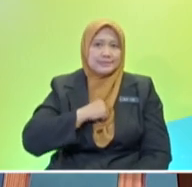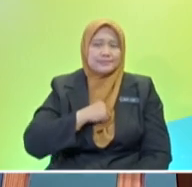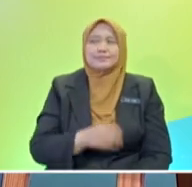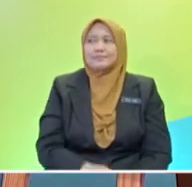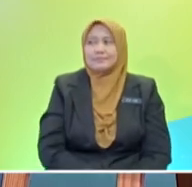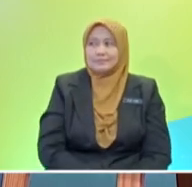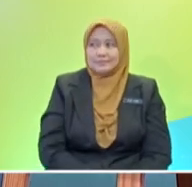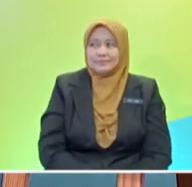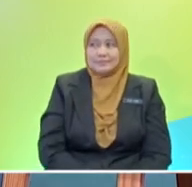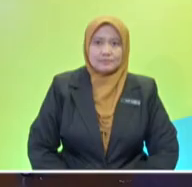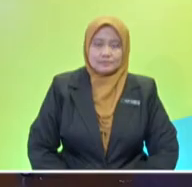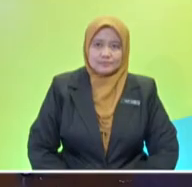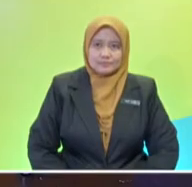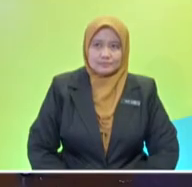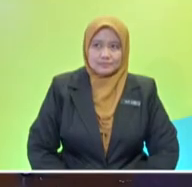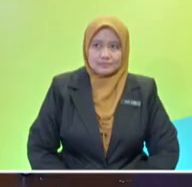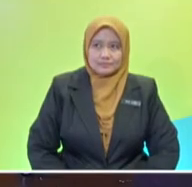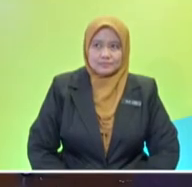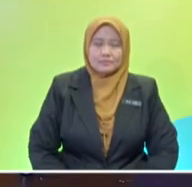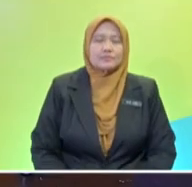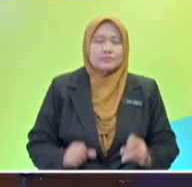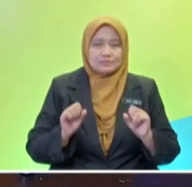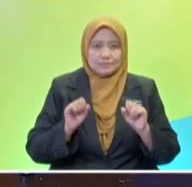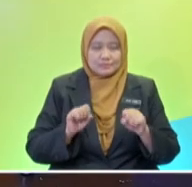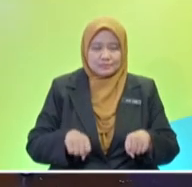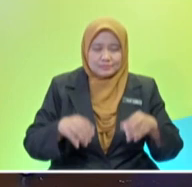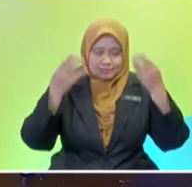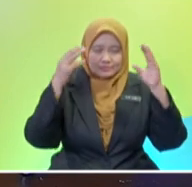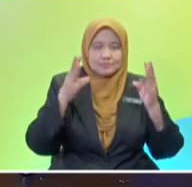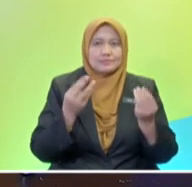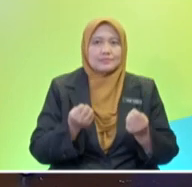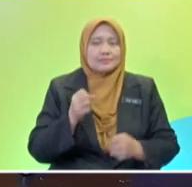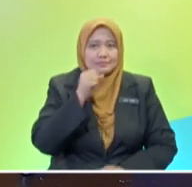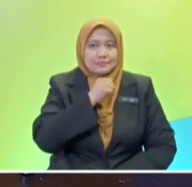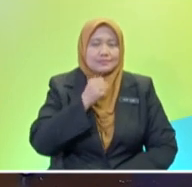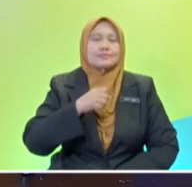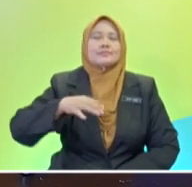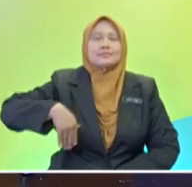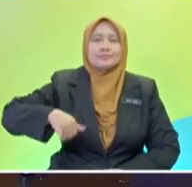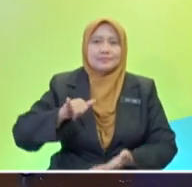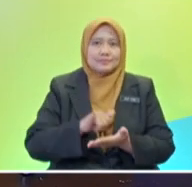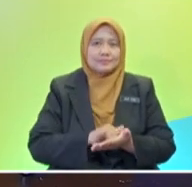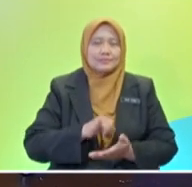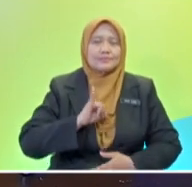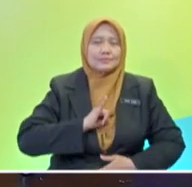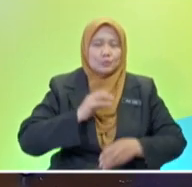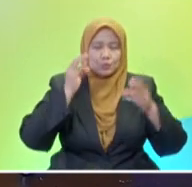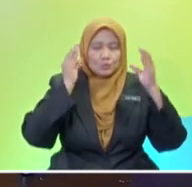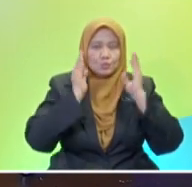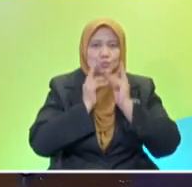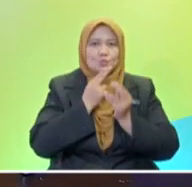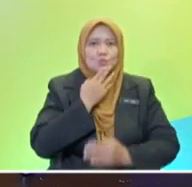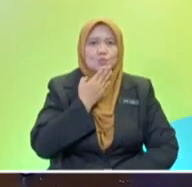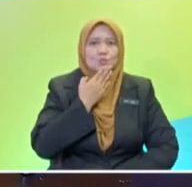sebagai nak nyanyi tak? Boleh je cikgu nak menyanyi. Tapi sebelum itu, nak ucapkan terima kasih kepada